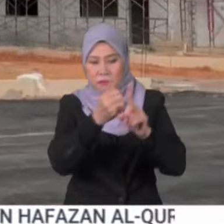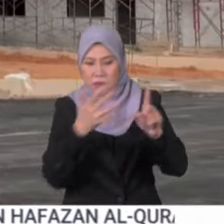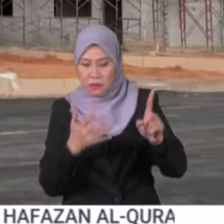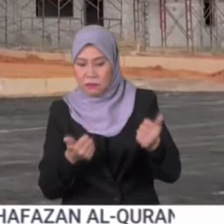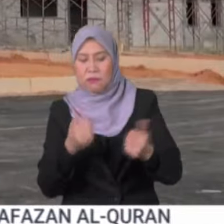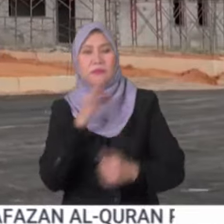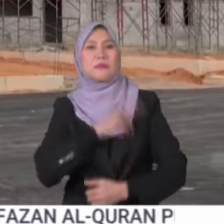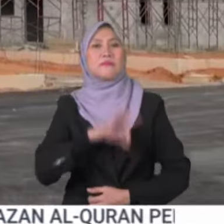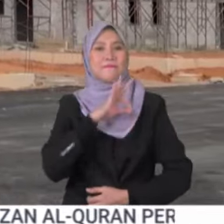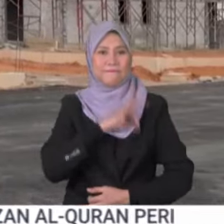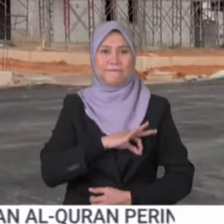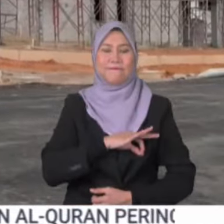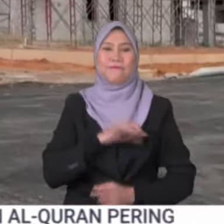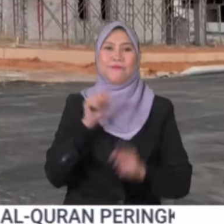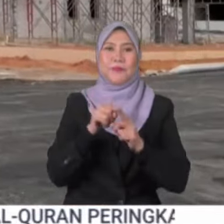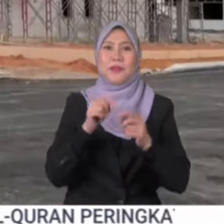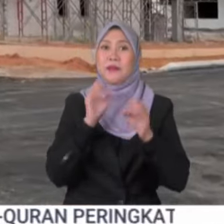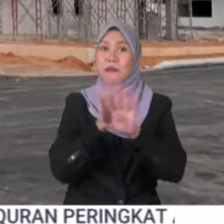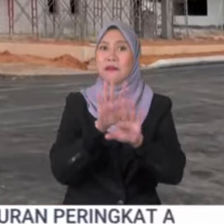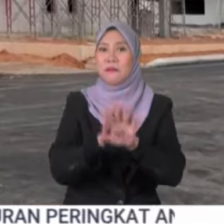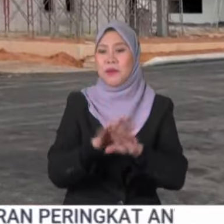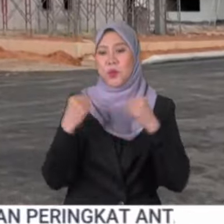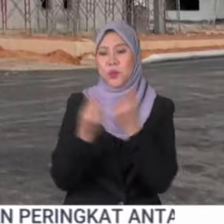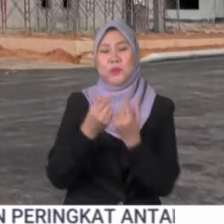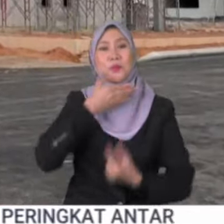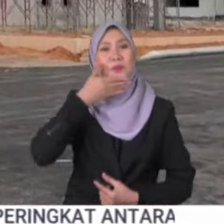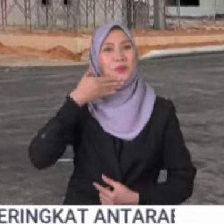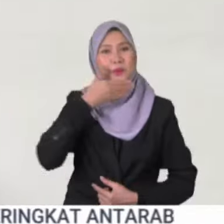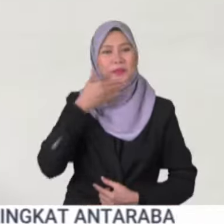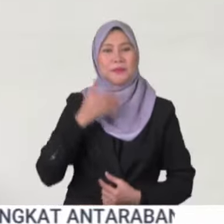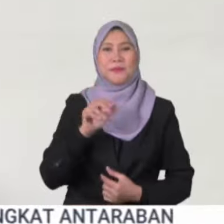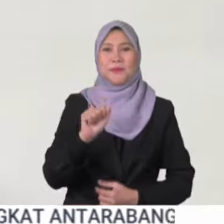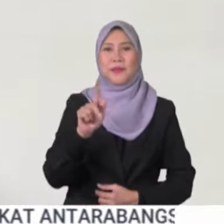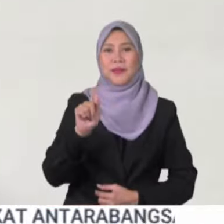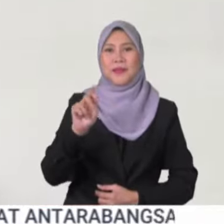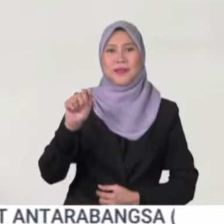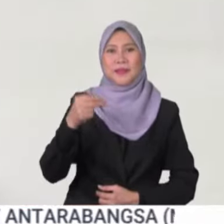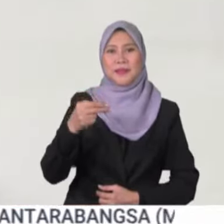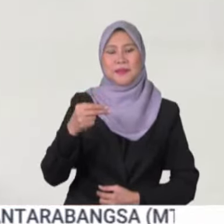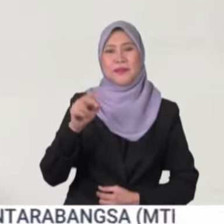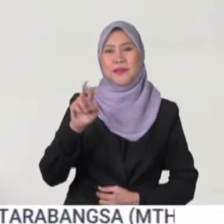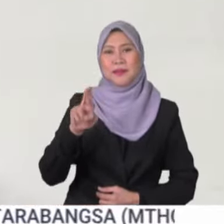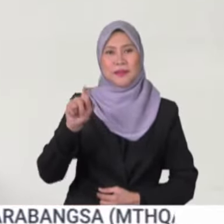dan manfaat besar kepada ramai golongan muda. Atika Makhtar, RTM.